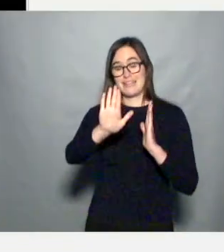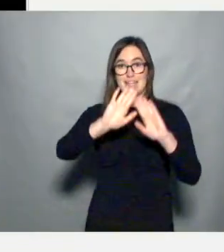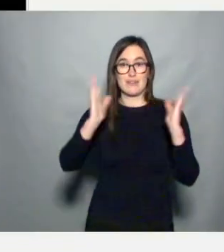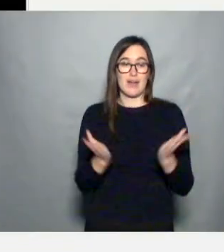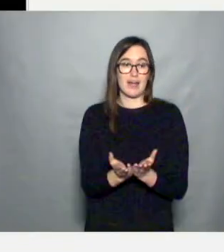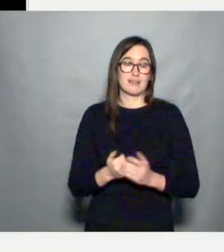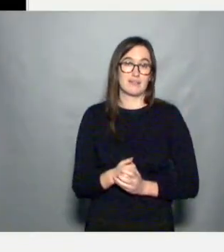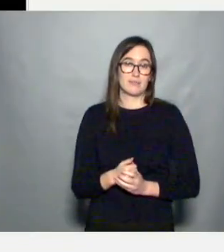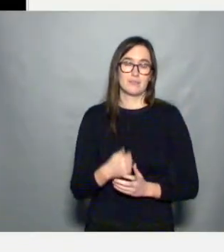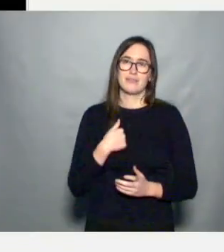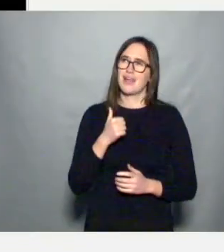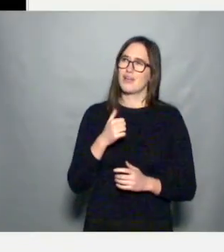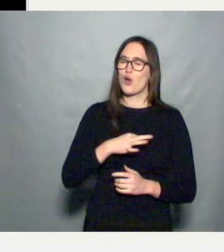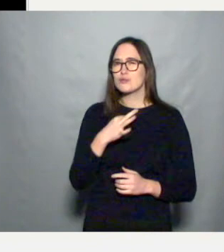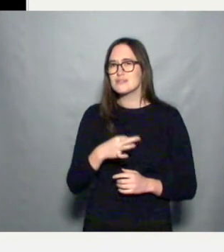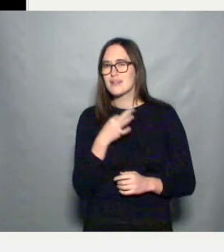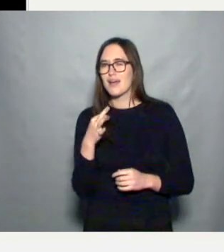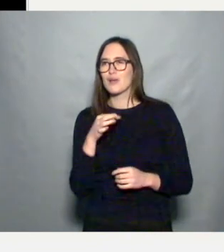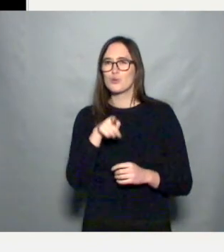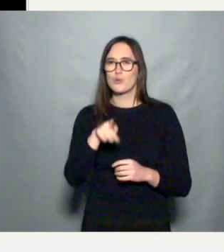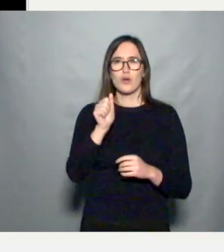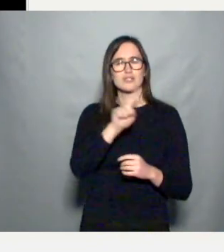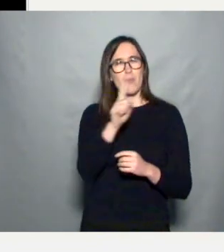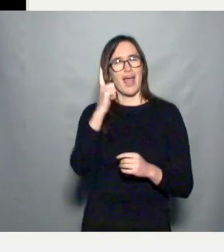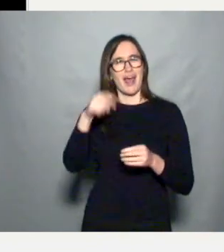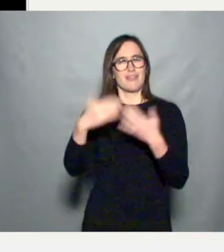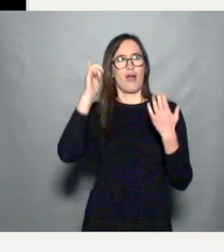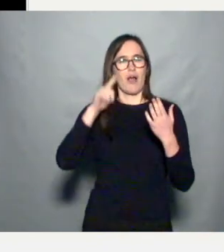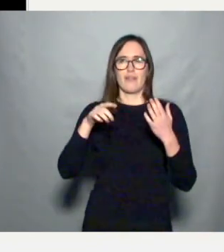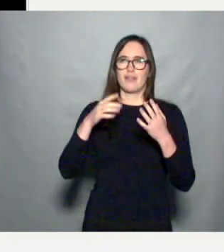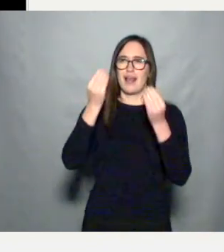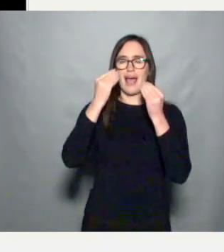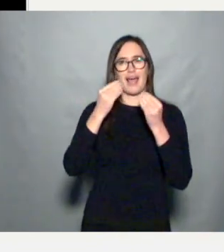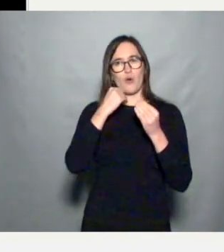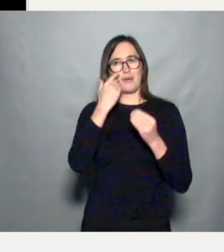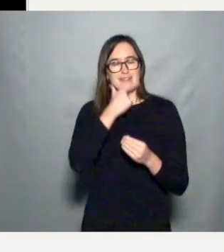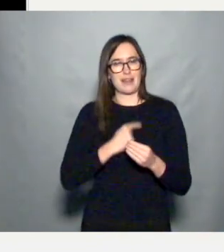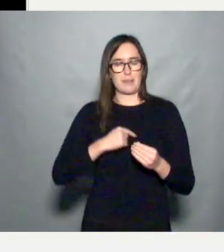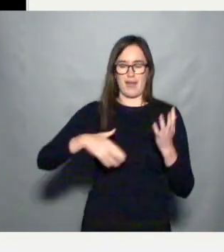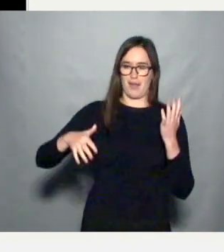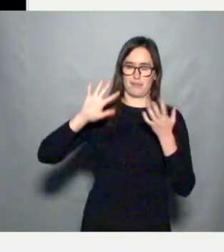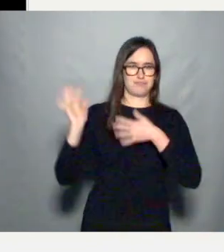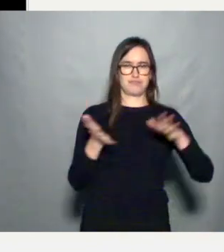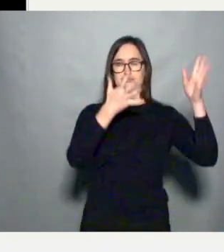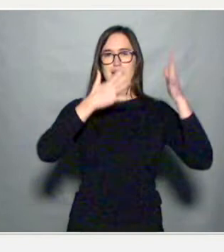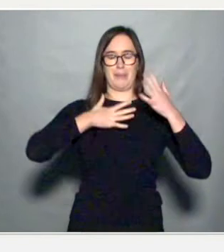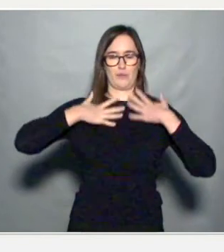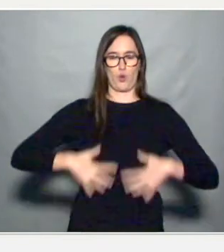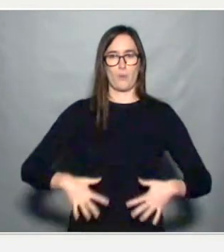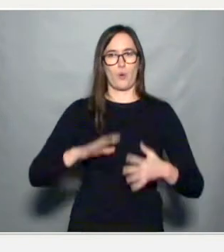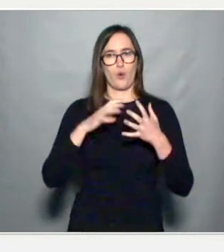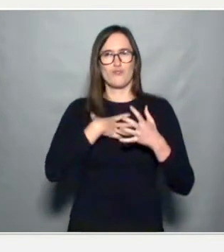Jag önskar att du om så bara för en dag fick lära känna virvelvinden i min kropp och frustrationen som framstår när jag inte kan följa